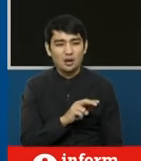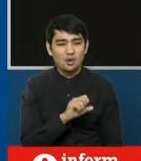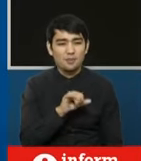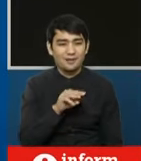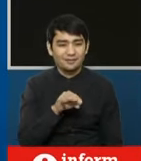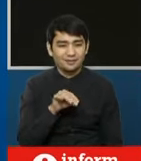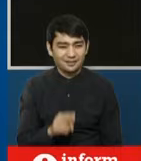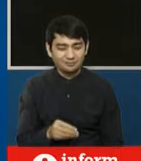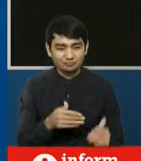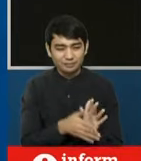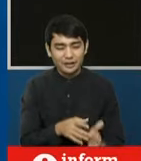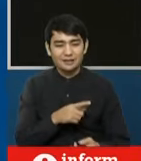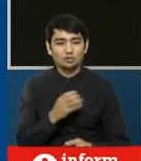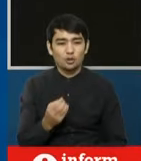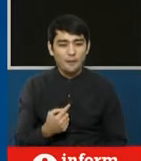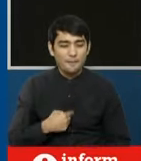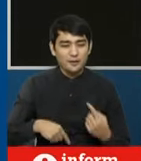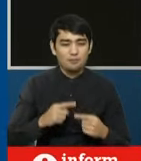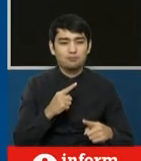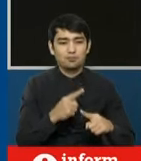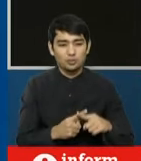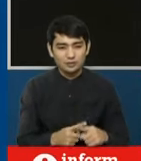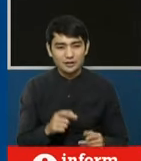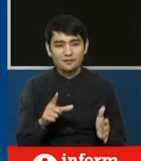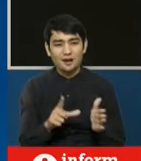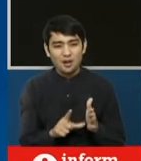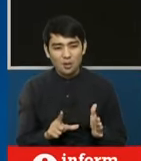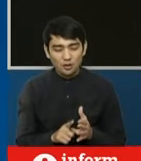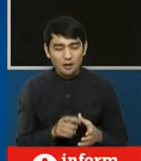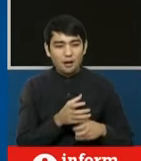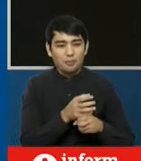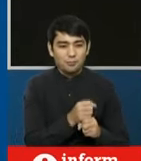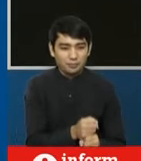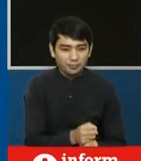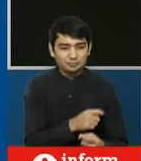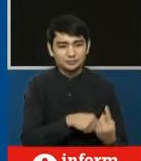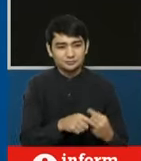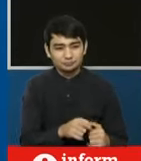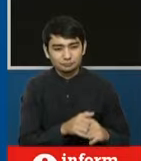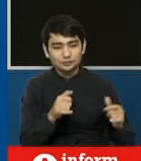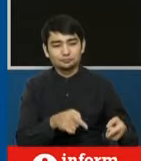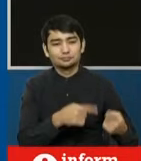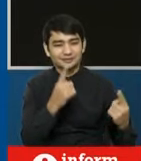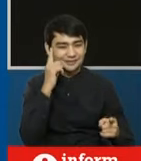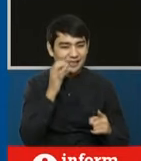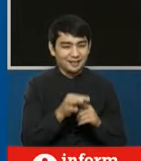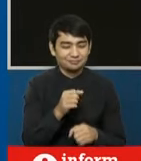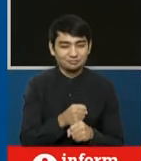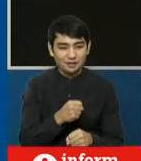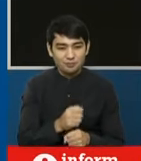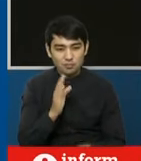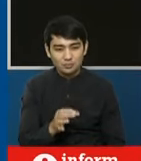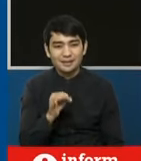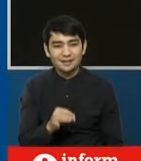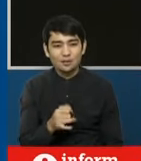яғни біз тағы да еще қосымша мына салықтық түсімдерді азайту арқылы кәсіпорындарды дамытамыз деген бағытқа қоятын болсақ,